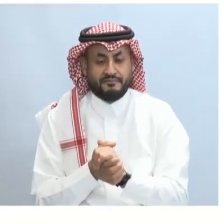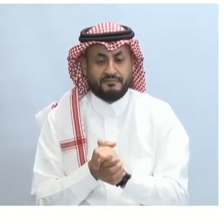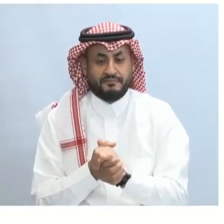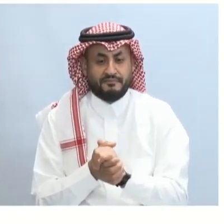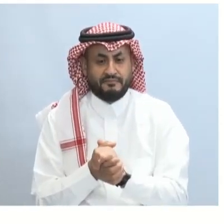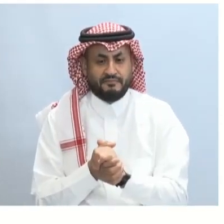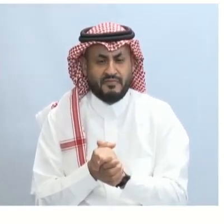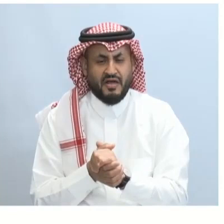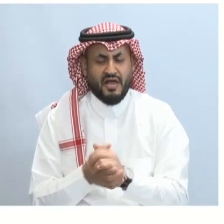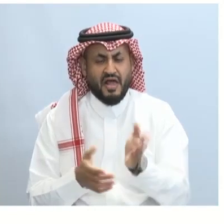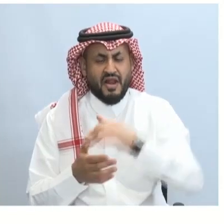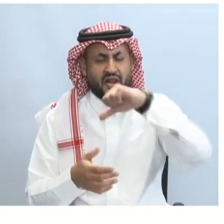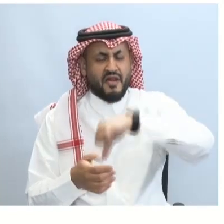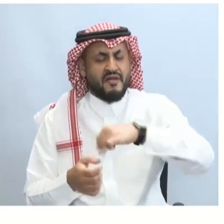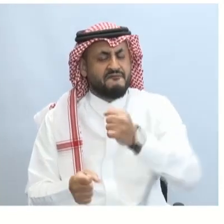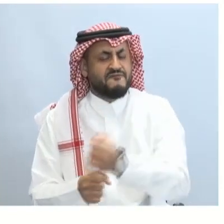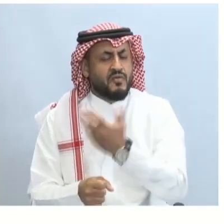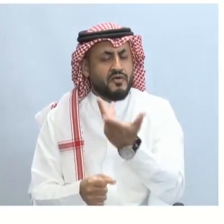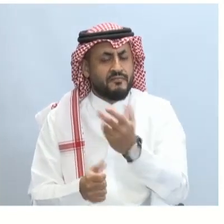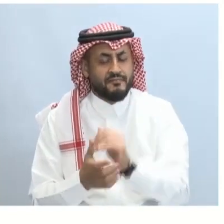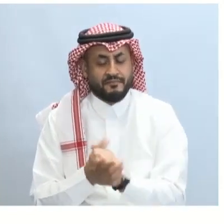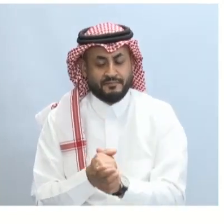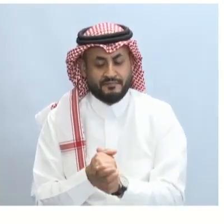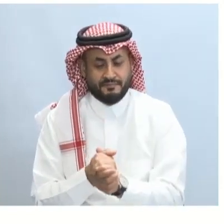اذا اسات لاحد ماذا افعل